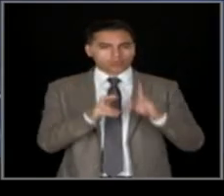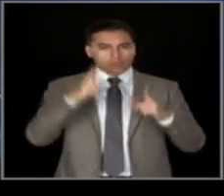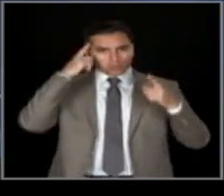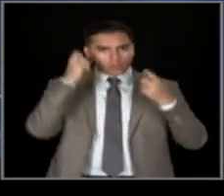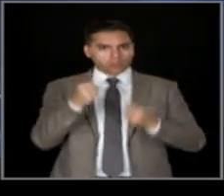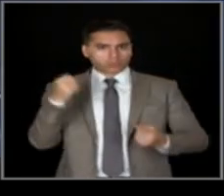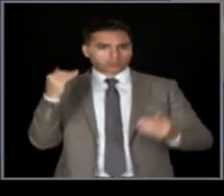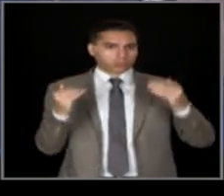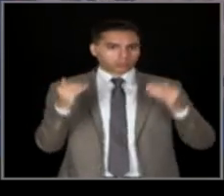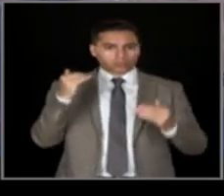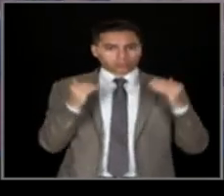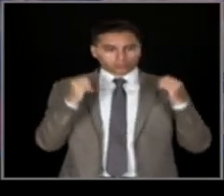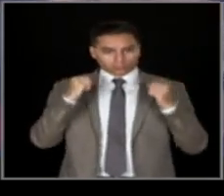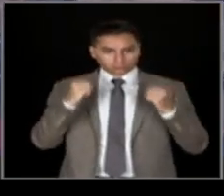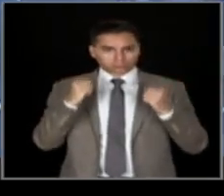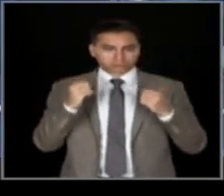صحيحة.